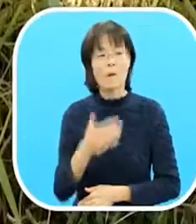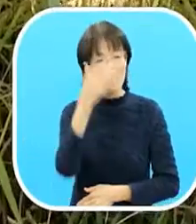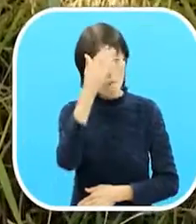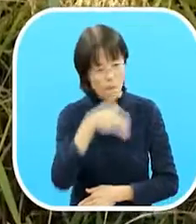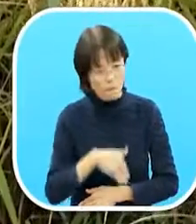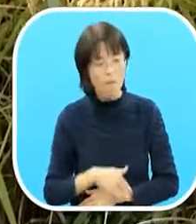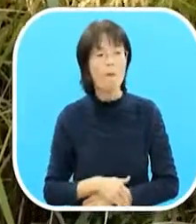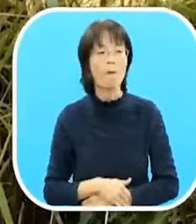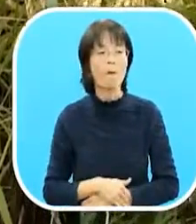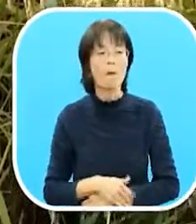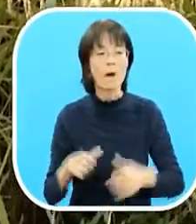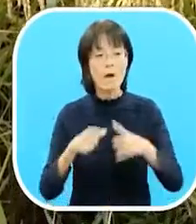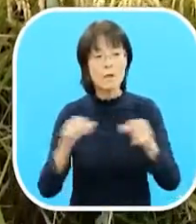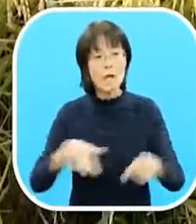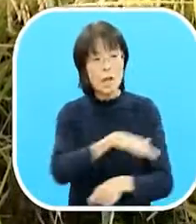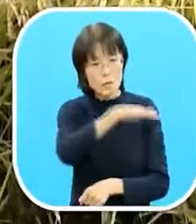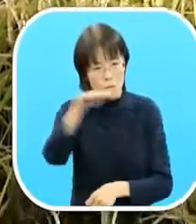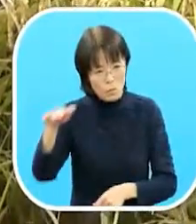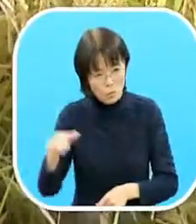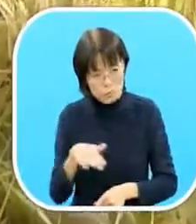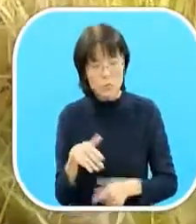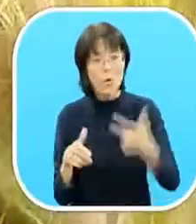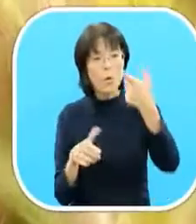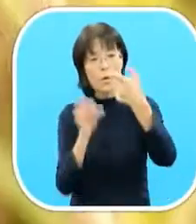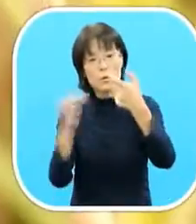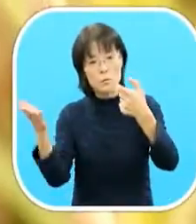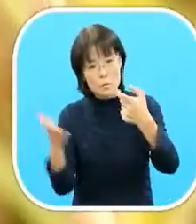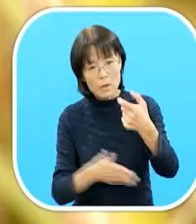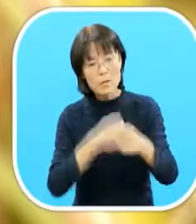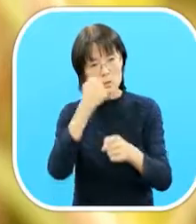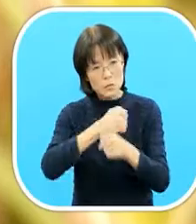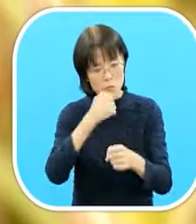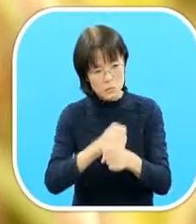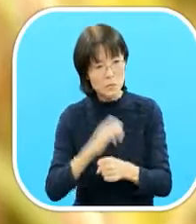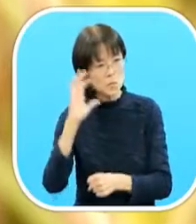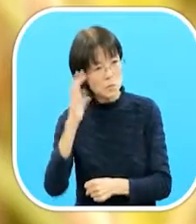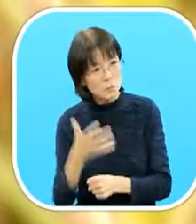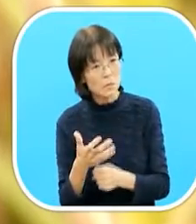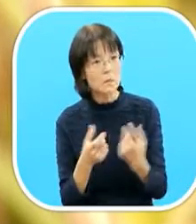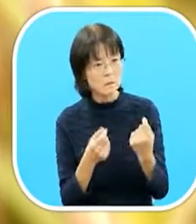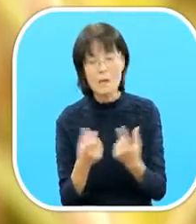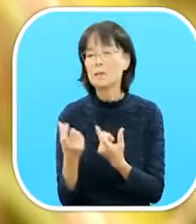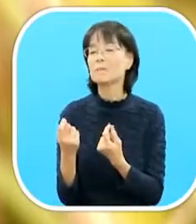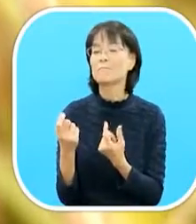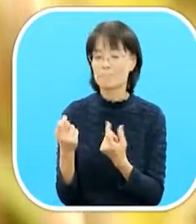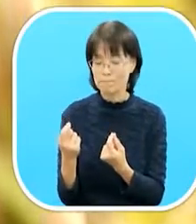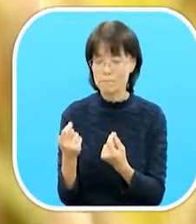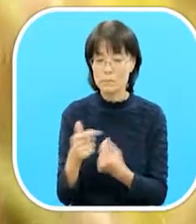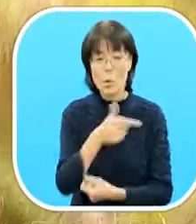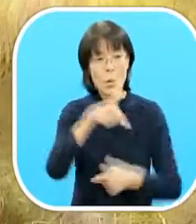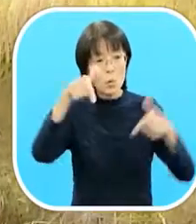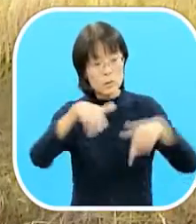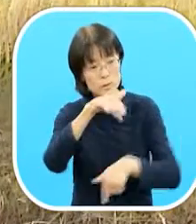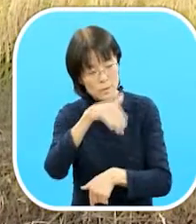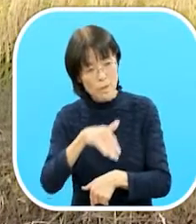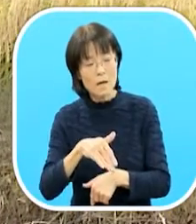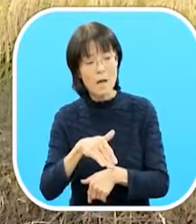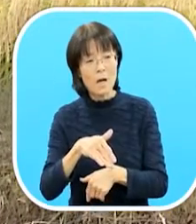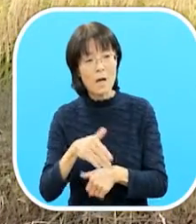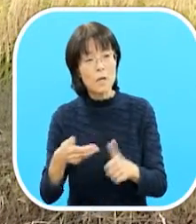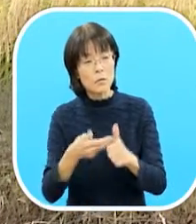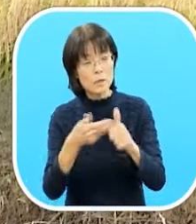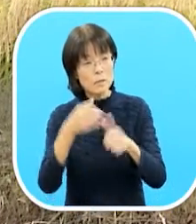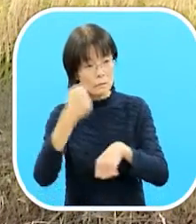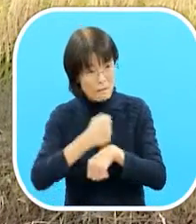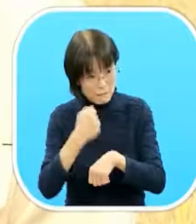。 全国シェアの6割というのはすごいですよね。 すごいことだと思います。 大西さん、はい、栽培は